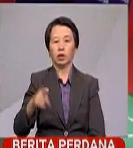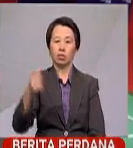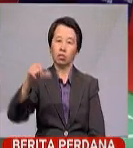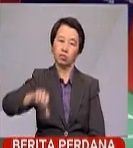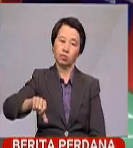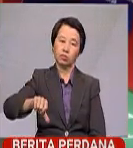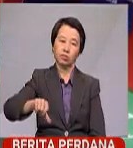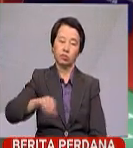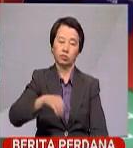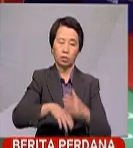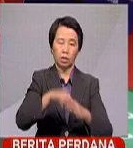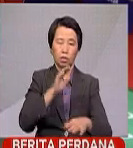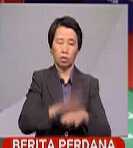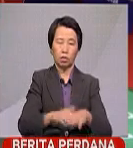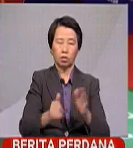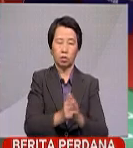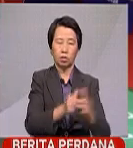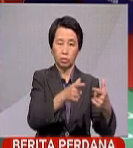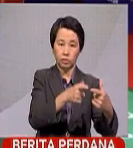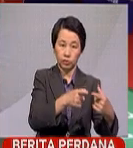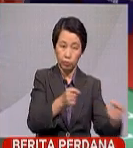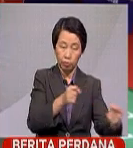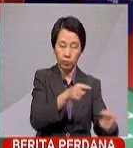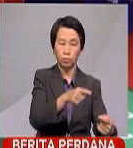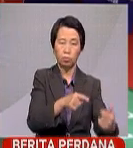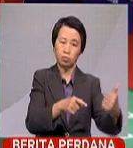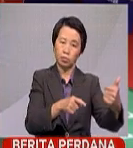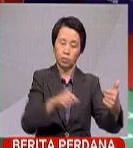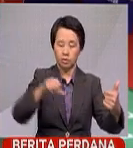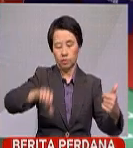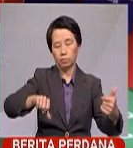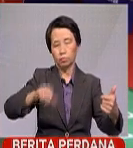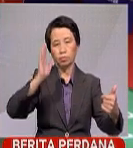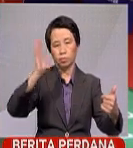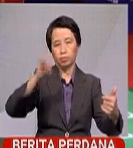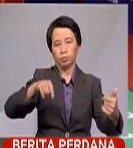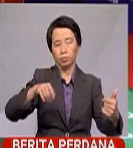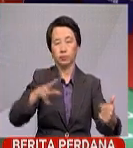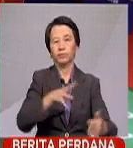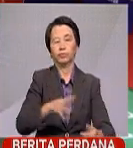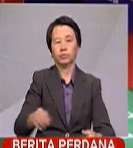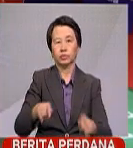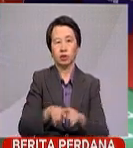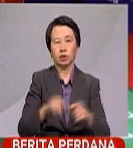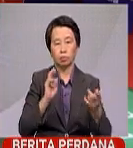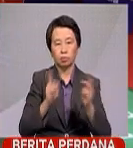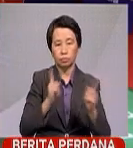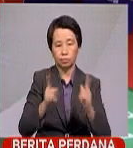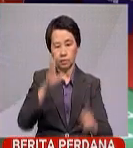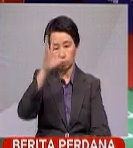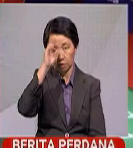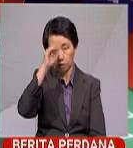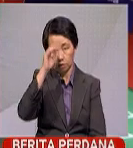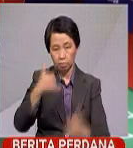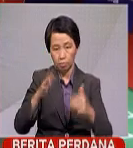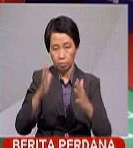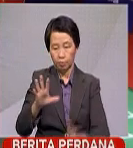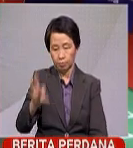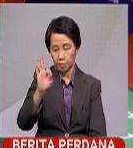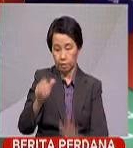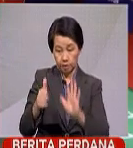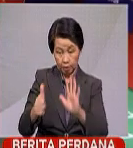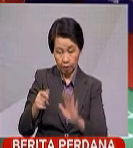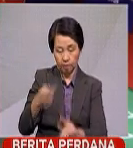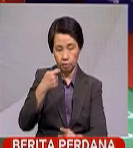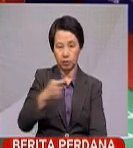apabila kecundang di tangan gandingan Jepun Nami Matsuyama dan Chiharu Shida. Sementara itu, dalam aksi perseorangan lelaki, pemain pilihan ke-6